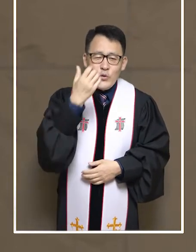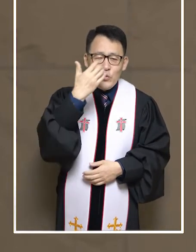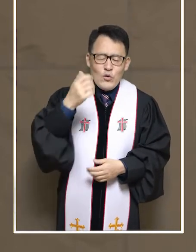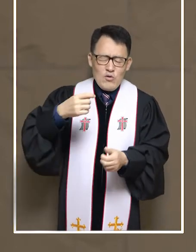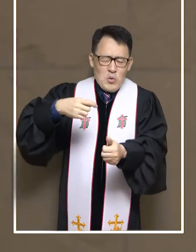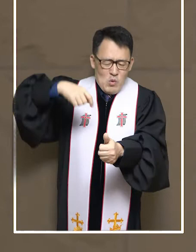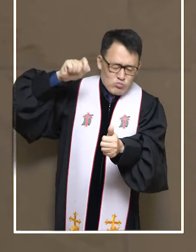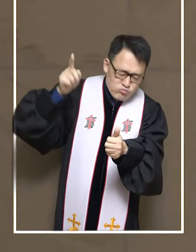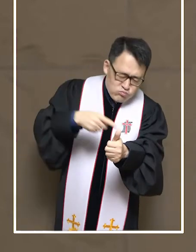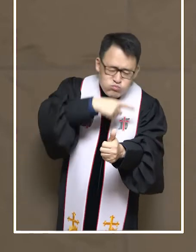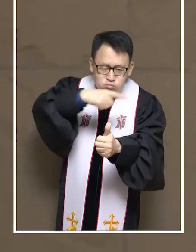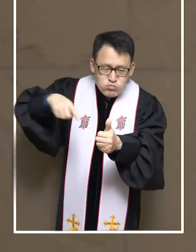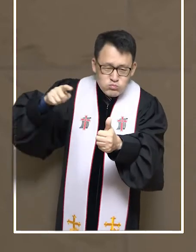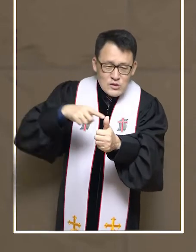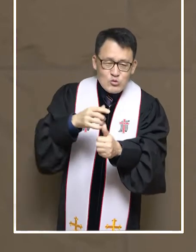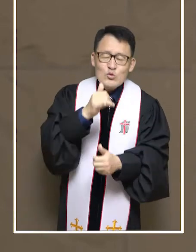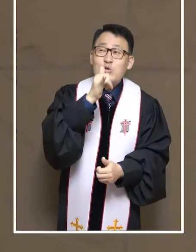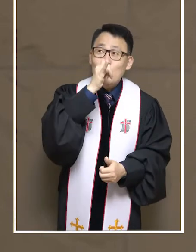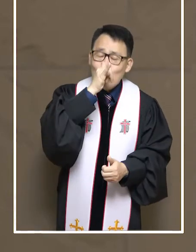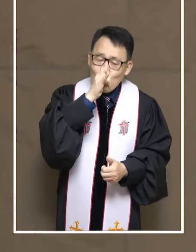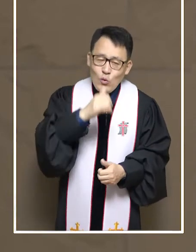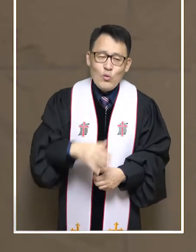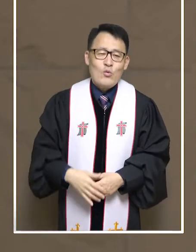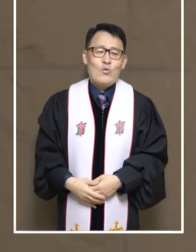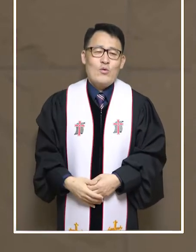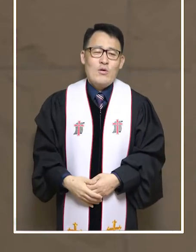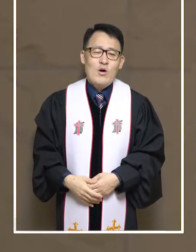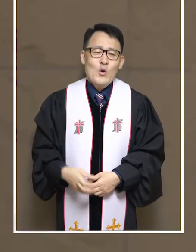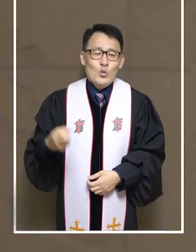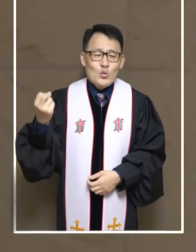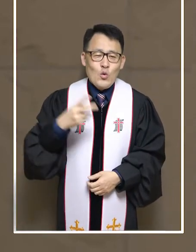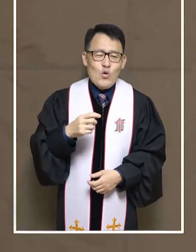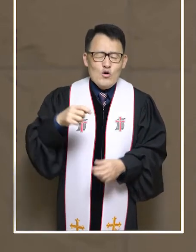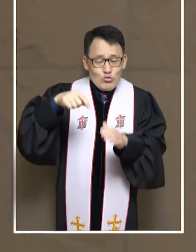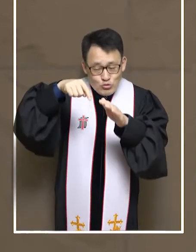있고 영혼의 고문실이 될 수도 있을 것이다.